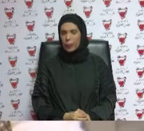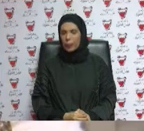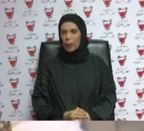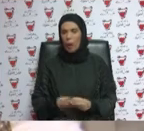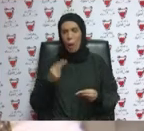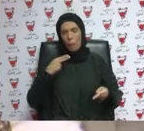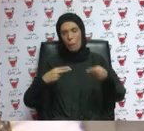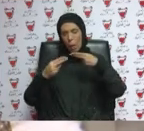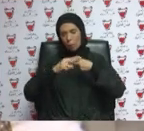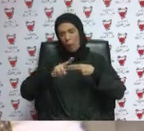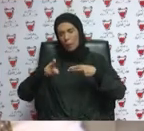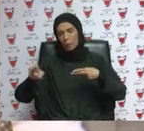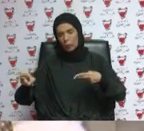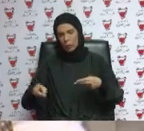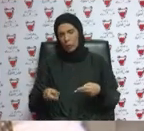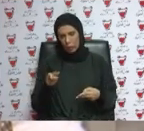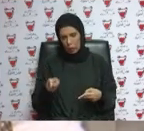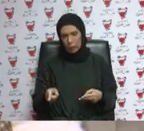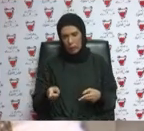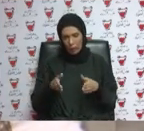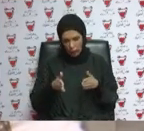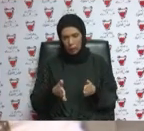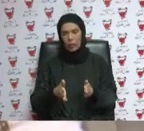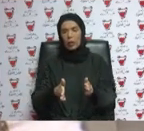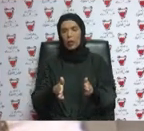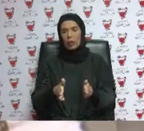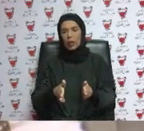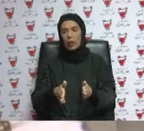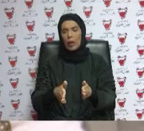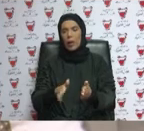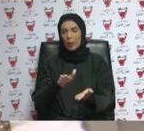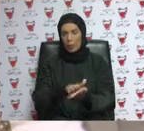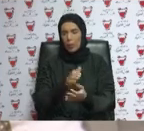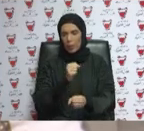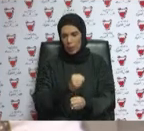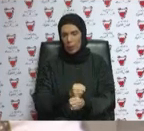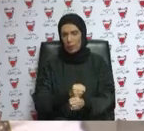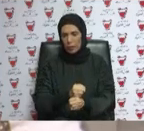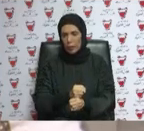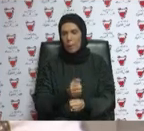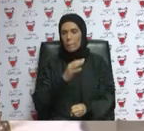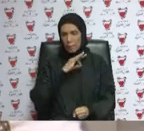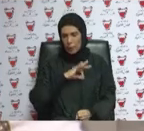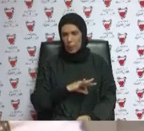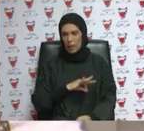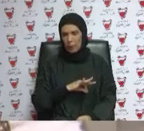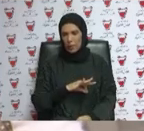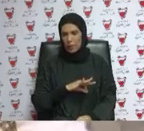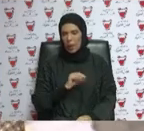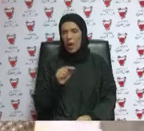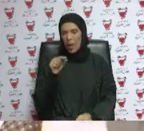المطاعم وغيرها، هل هناك آلية سوف تطبقها الجهات المعنية لاستفادة هذه الفئة